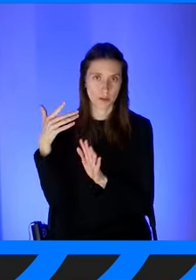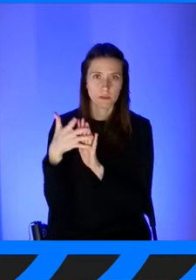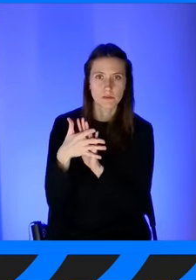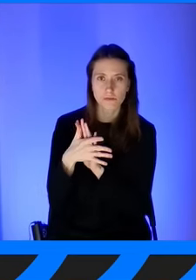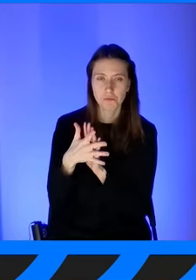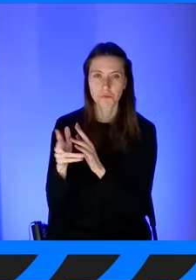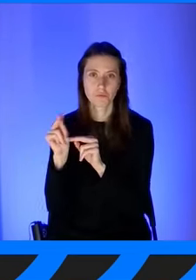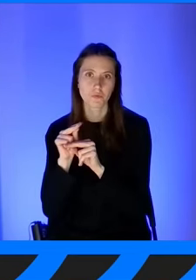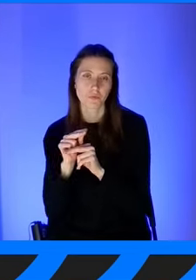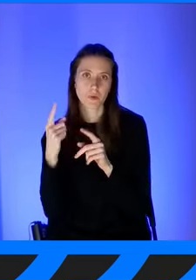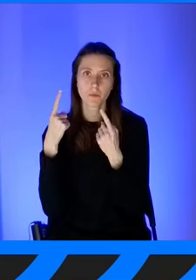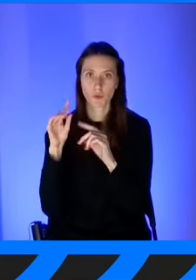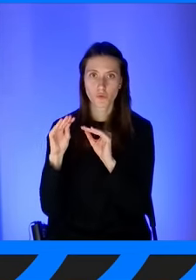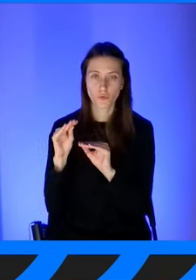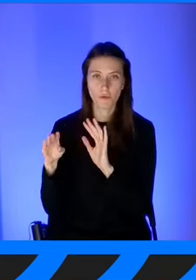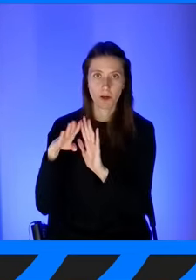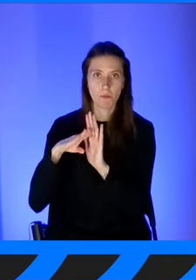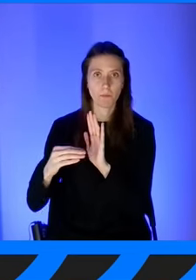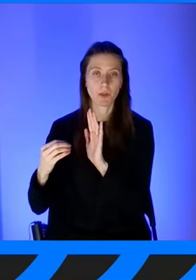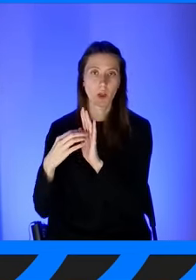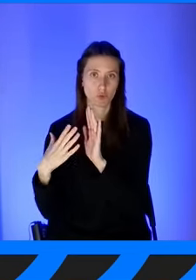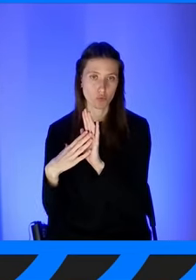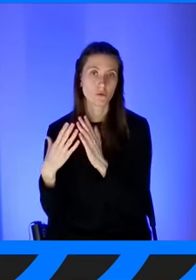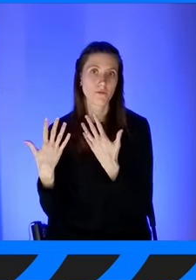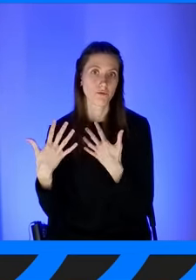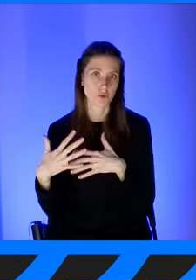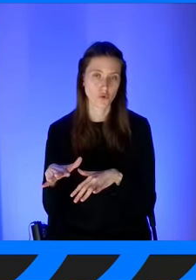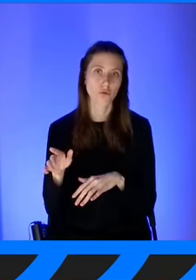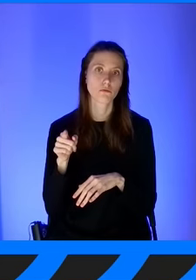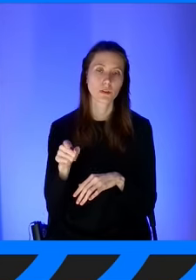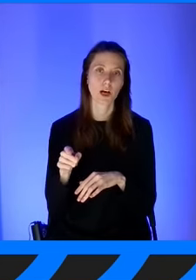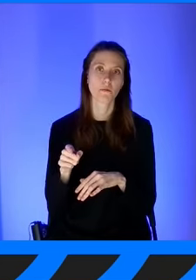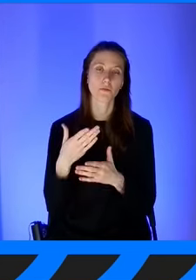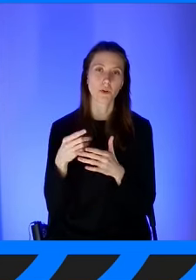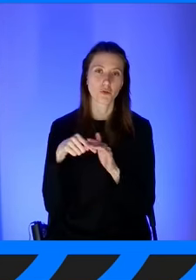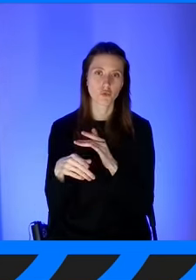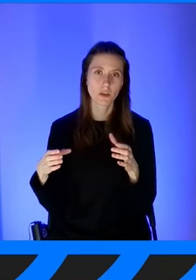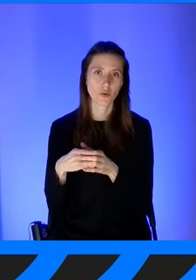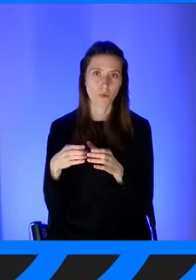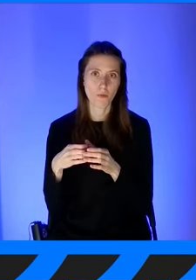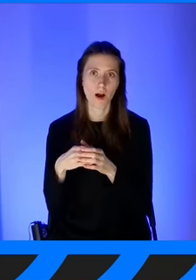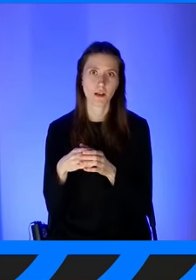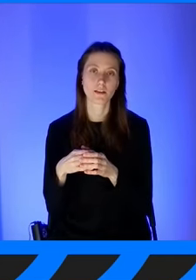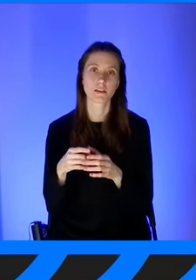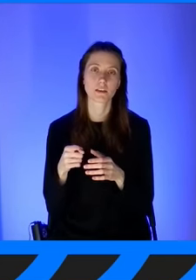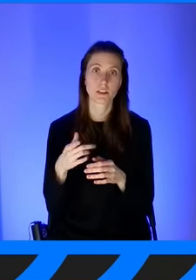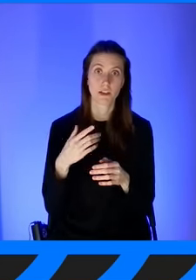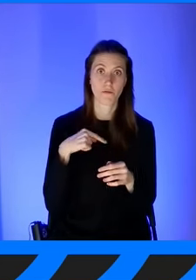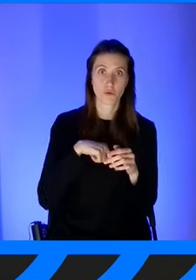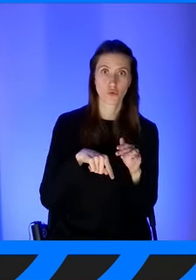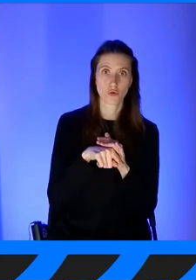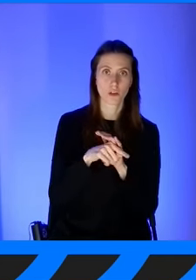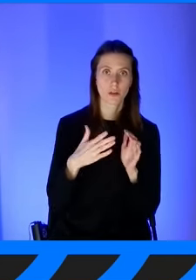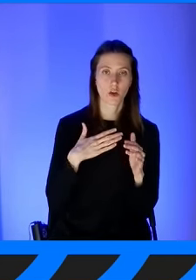решала да то есть мы прямо вот нативно их перетягиваем и уже забота о команде становится там ну заботой нашей начинаем